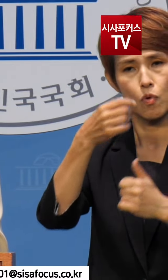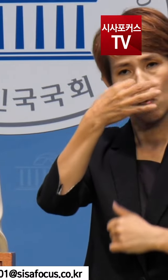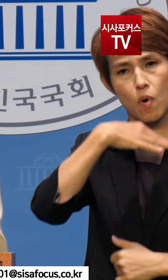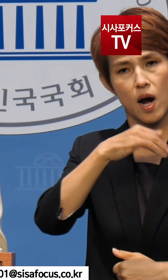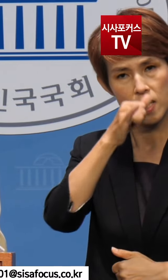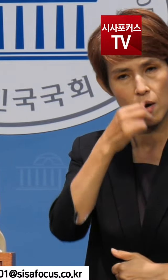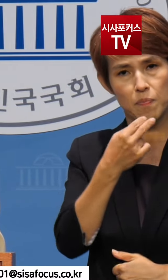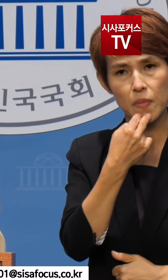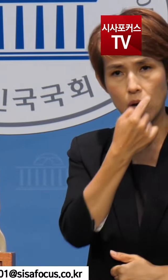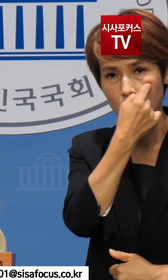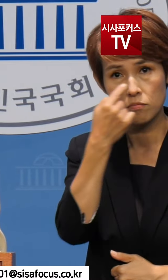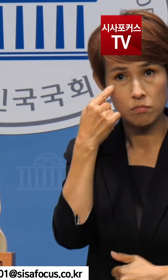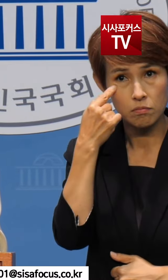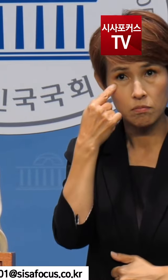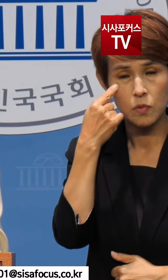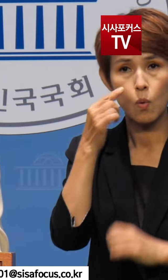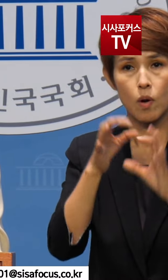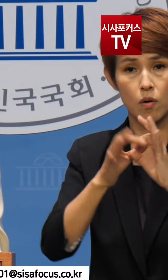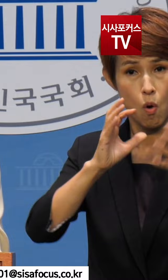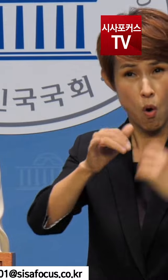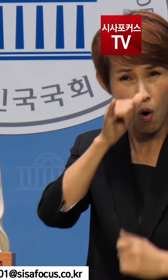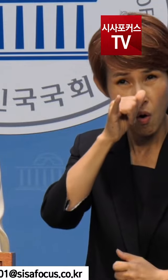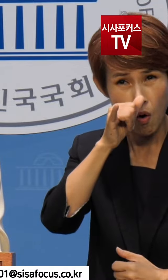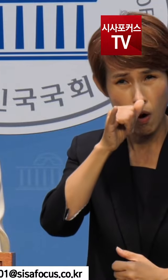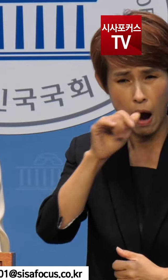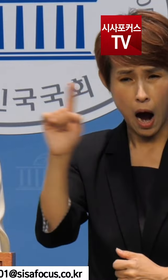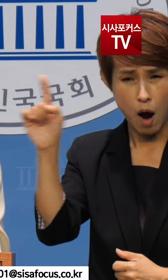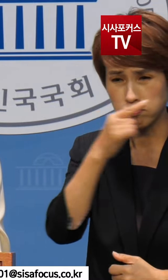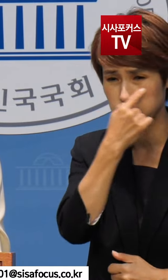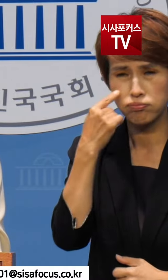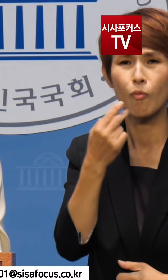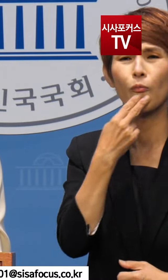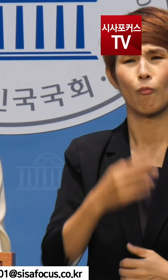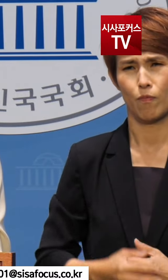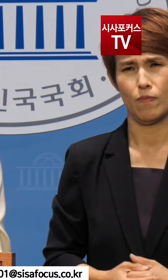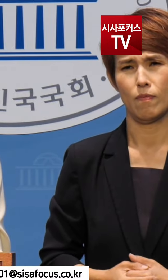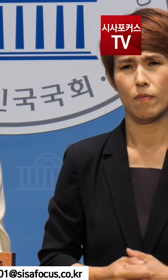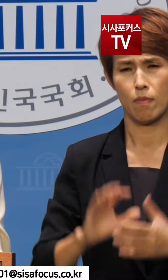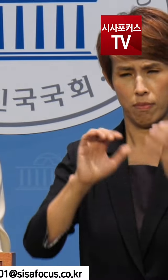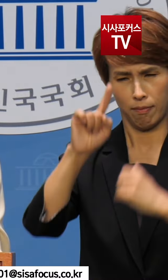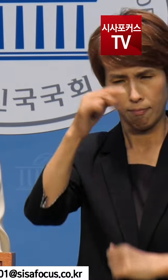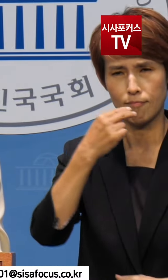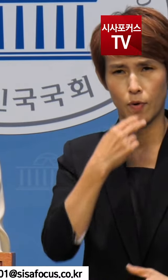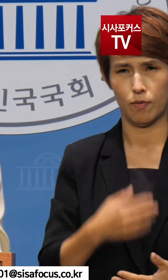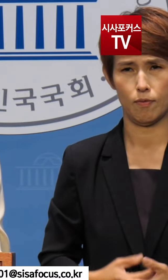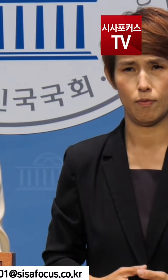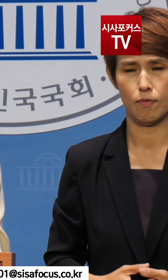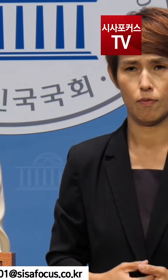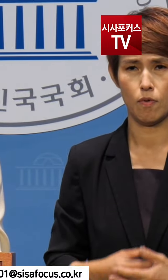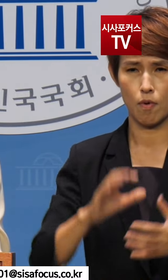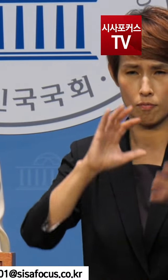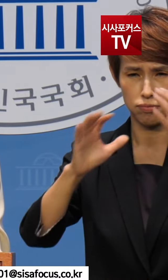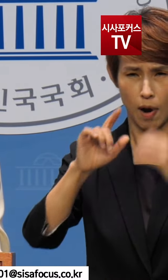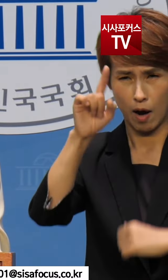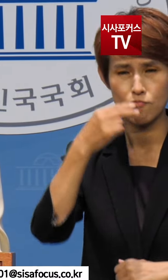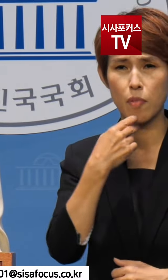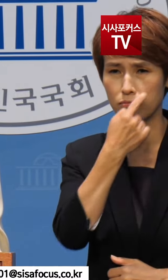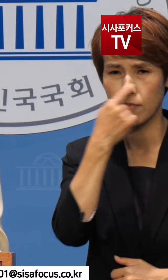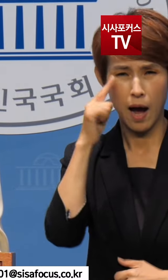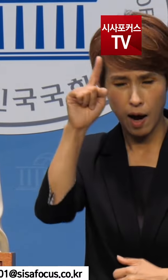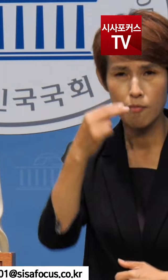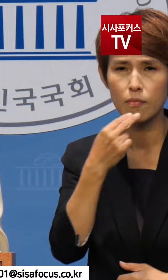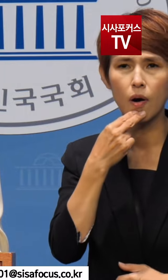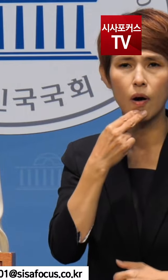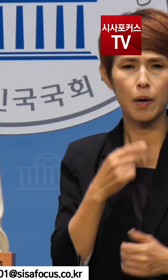쟁점 토론을 제대로 한번 했습니까? 그 어떤 검증도 이루어지지 않았습니다. 검증이 이루어지지 않은 채